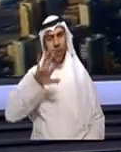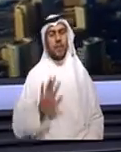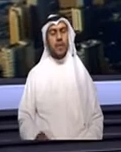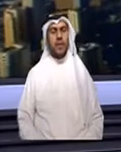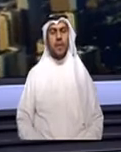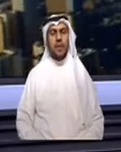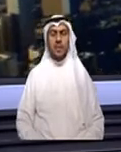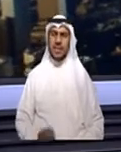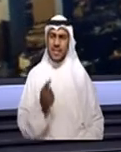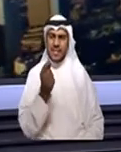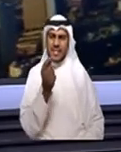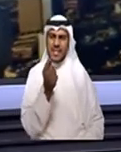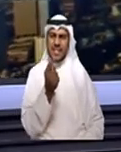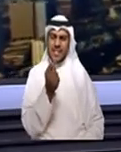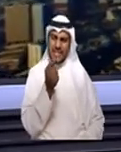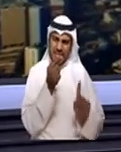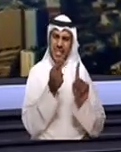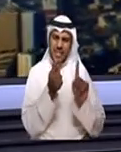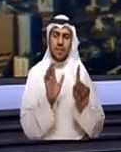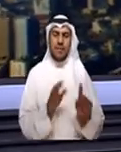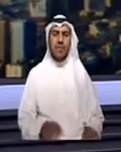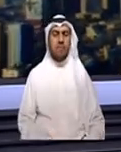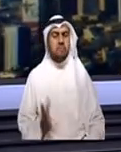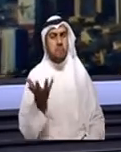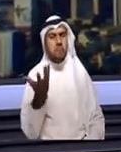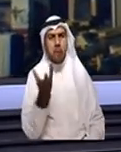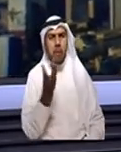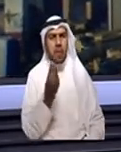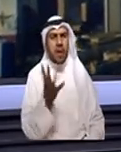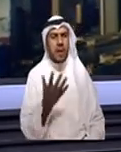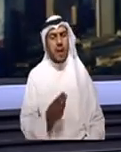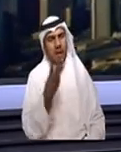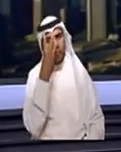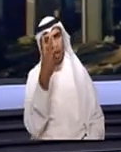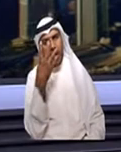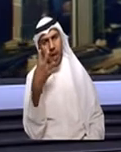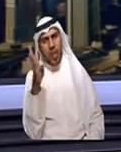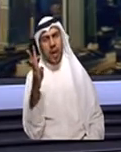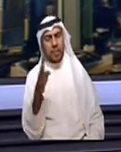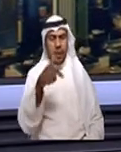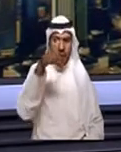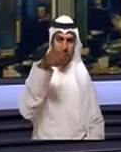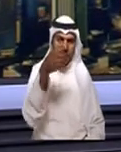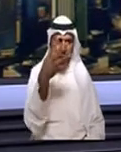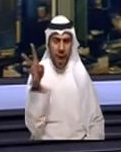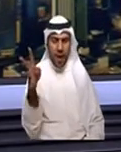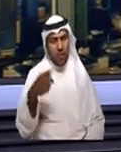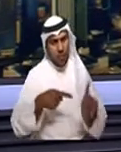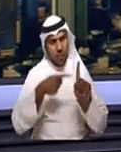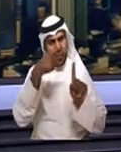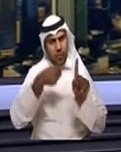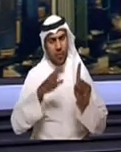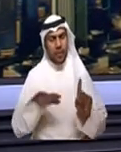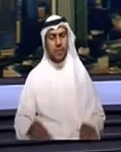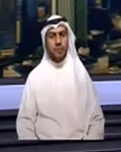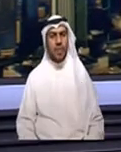أن تكون درجات الحرارة العظمى اليوم أن تتراوح ما بين 43 إلى 46 درجة مئوية. الرياح أيضا